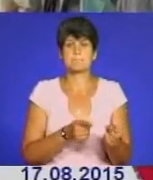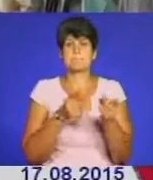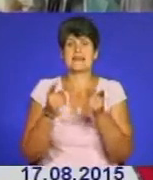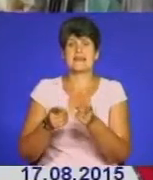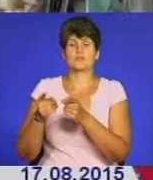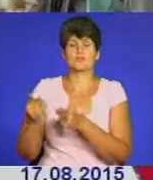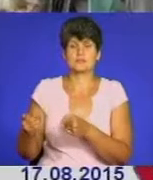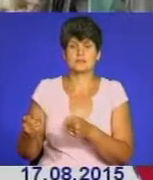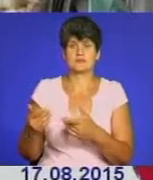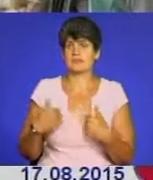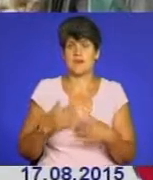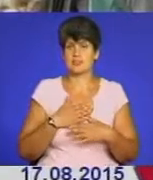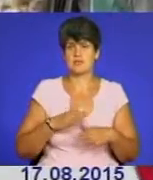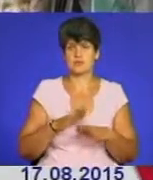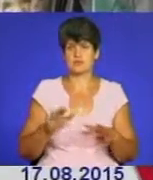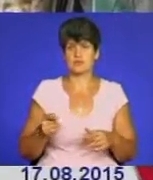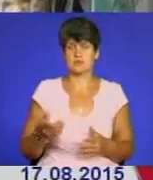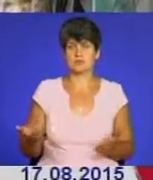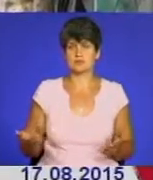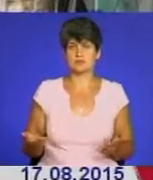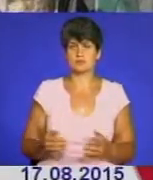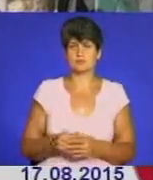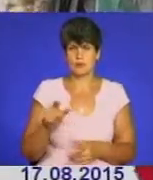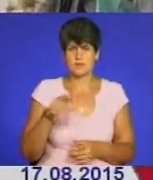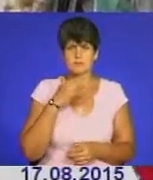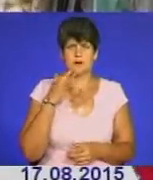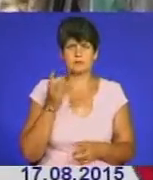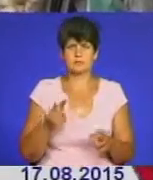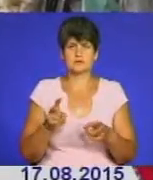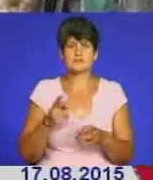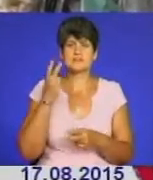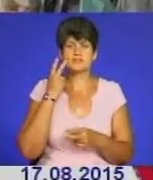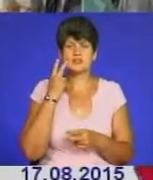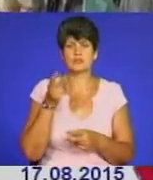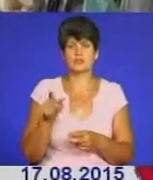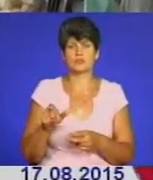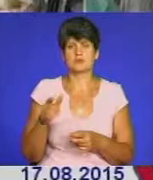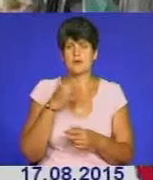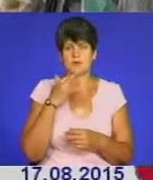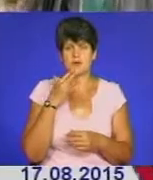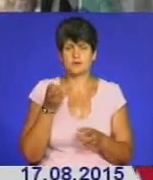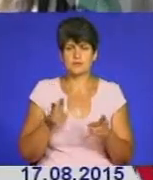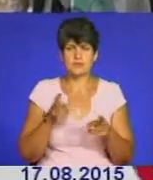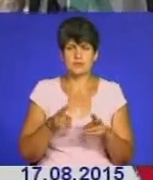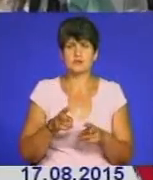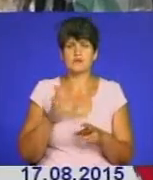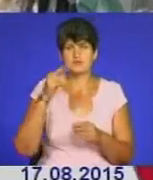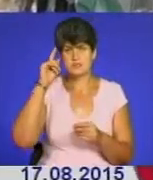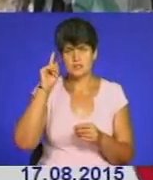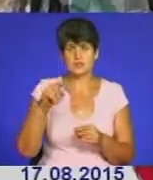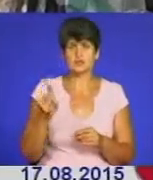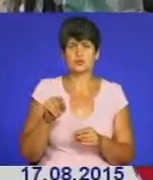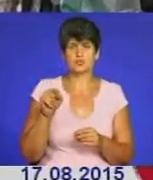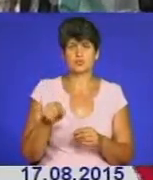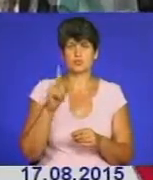чи я не задоволена в тому. Людей багато завжди є? Так, покупці дуже багато, і всі тут вже всі знають, що їм тут